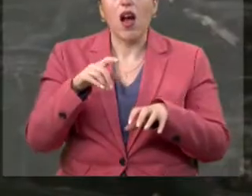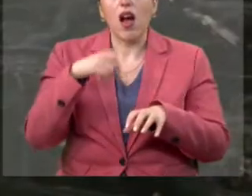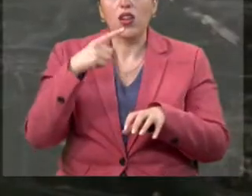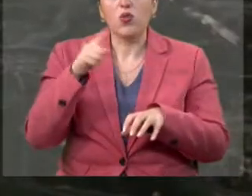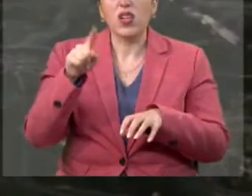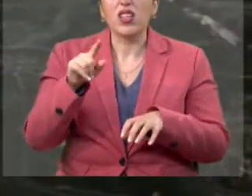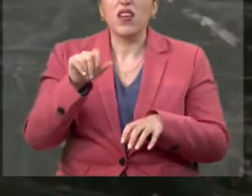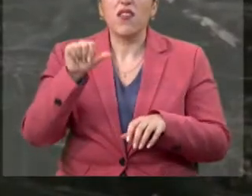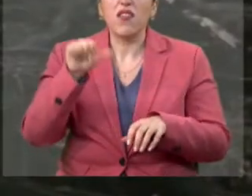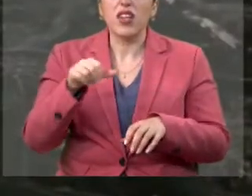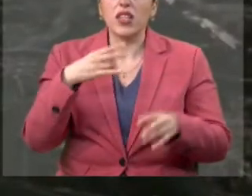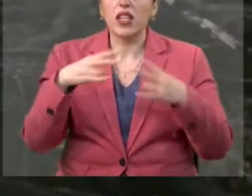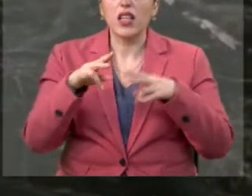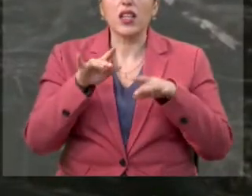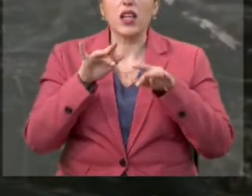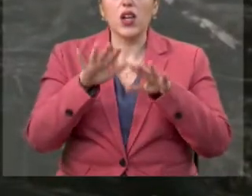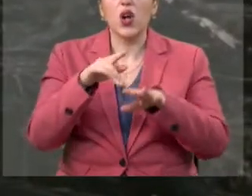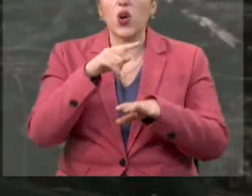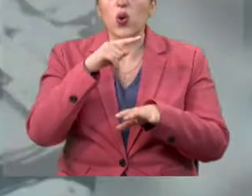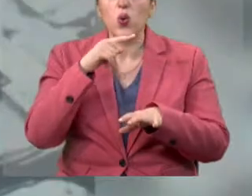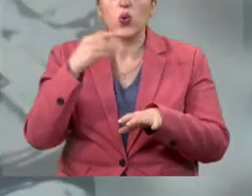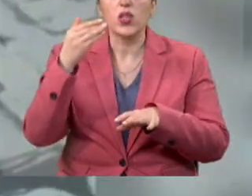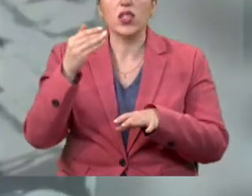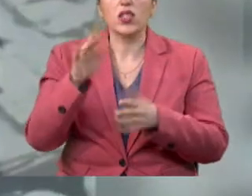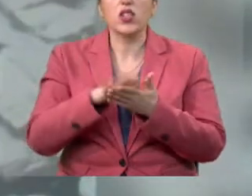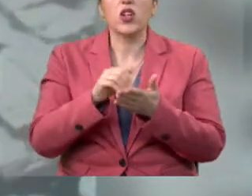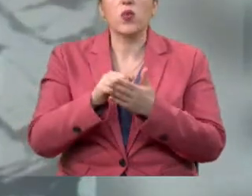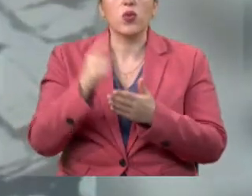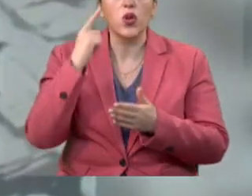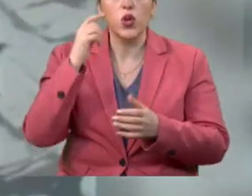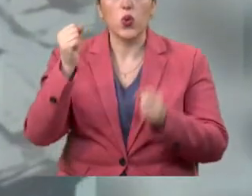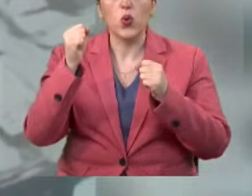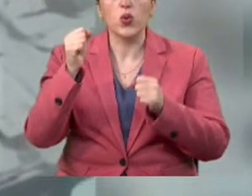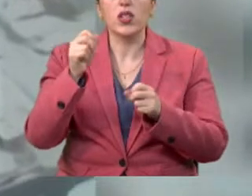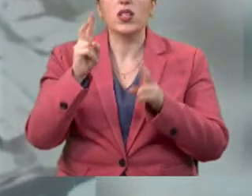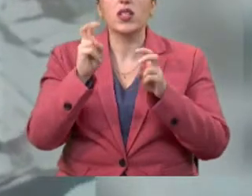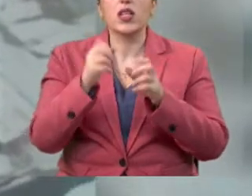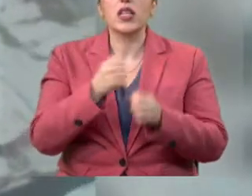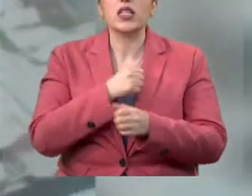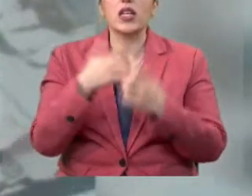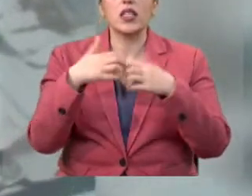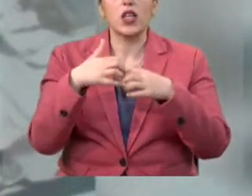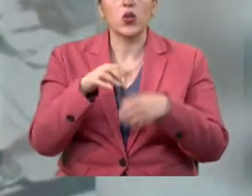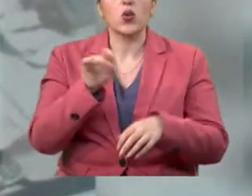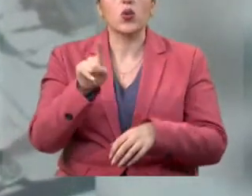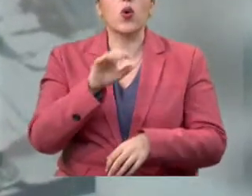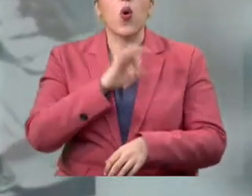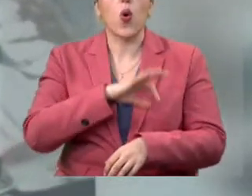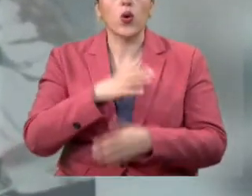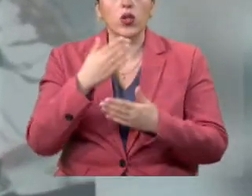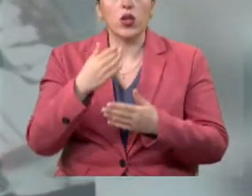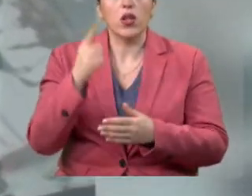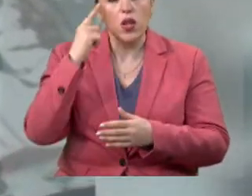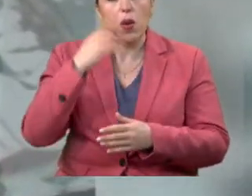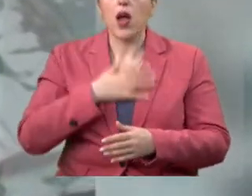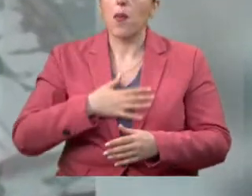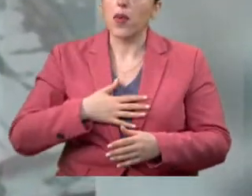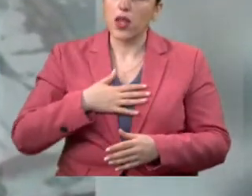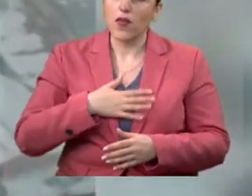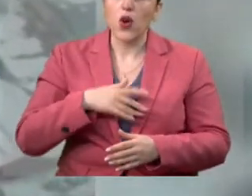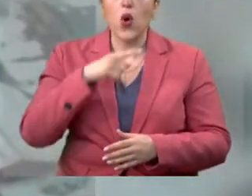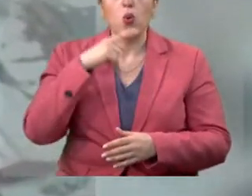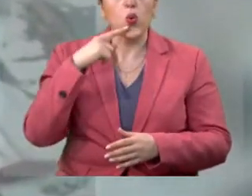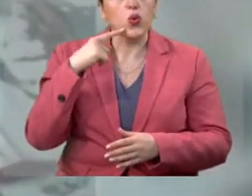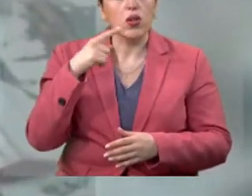մարտավարության օրինակ է անվանել Ռուսաստանի կողմից հիպերձայնային զենքի օգտագործումը։ Բայդենը նաև մտահոգություն է հայտնել, որ Ռուսաստանը